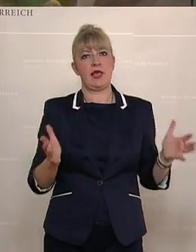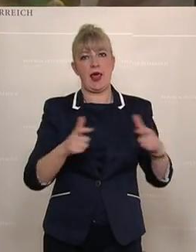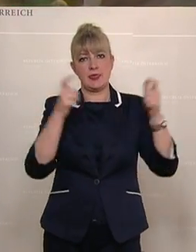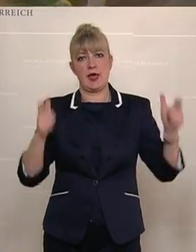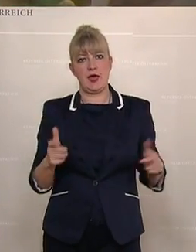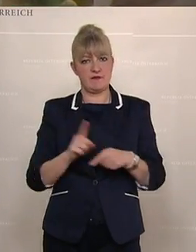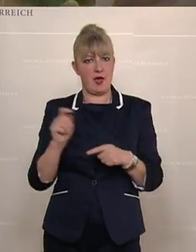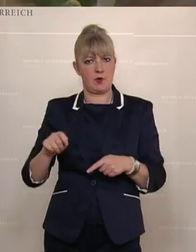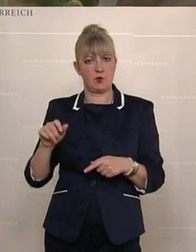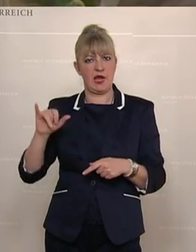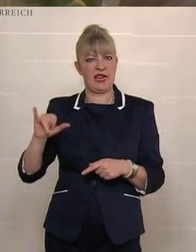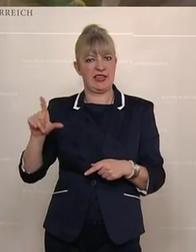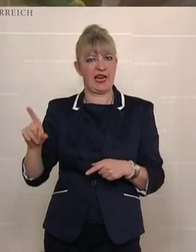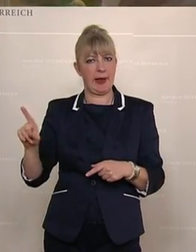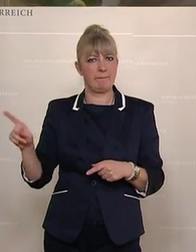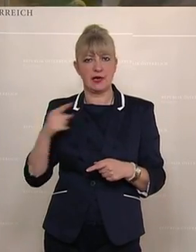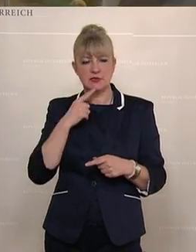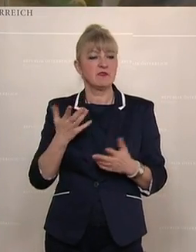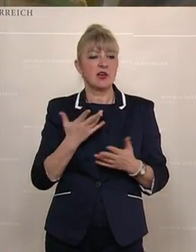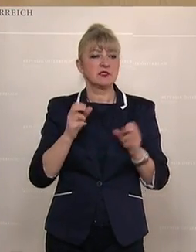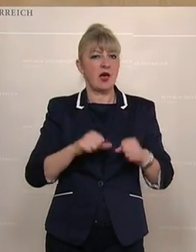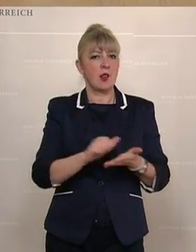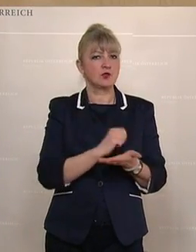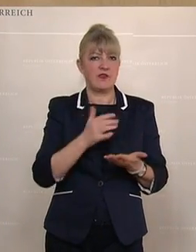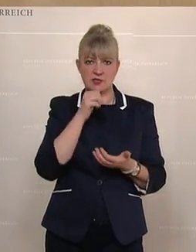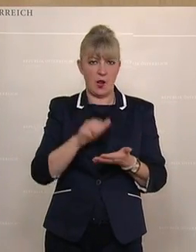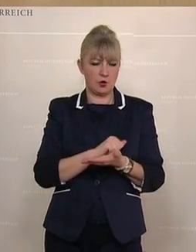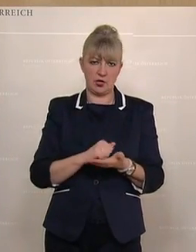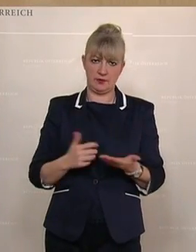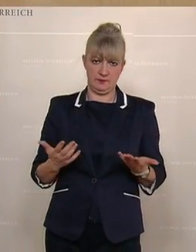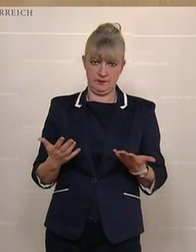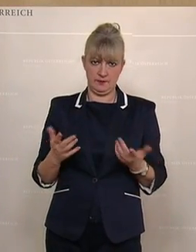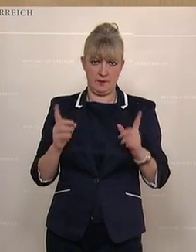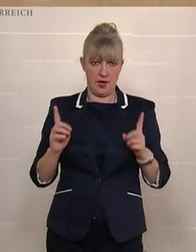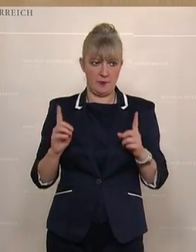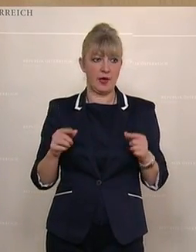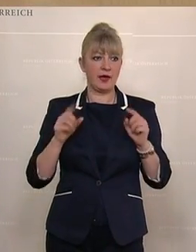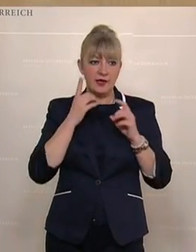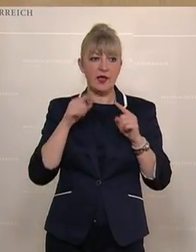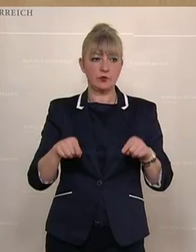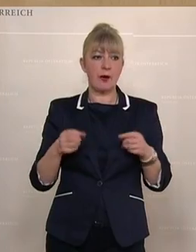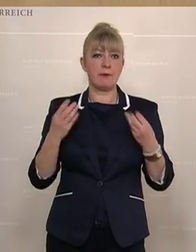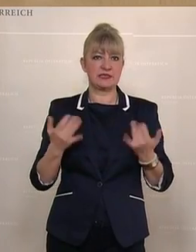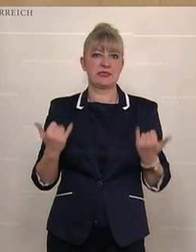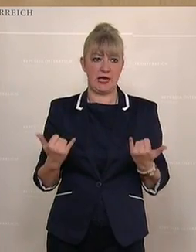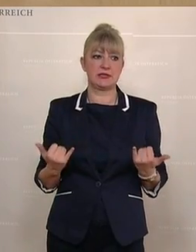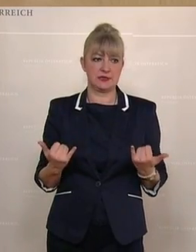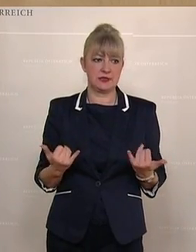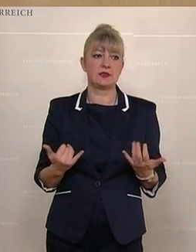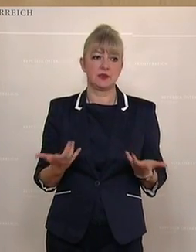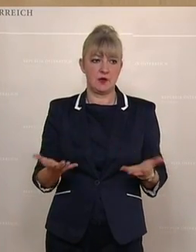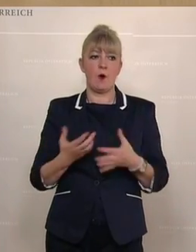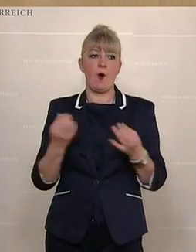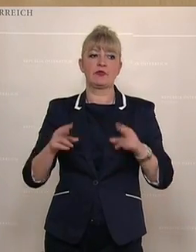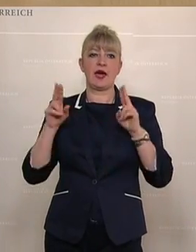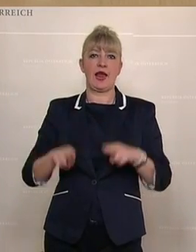Abgeordnete Yildiz Rihm gesagt hat, was gelöscht wird und was nicht gelöscht wird. Meine sehr geehrten Damen und Herren, genau das passiert jetzt und zwar